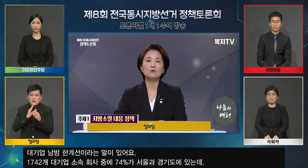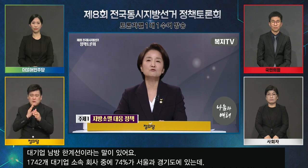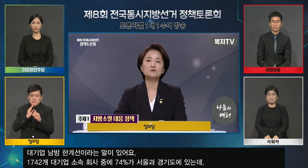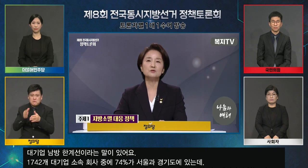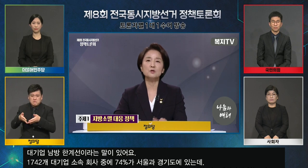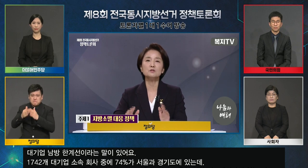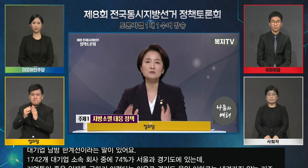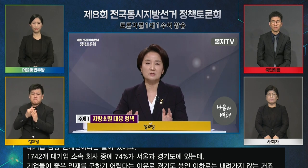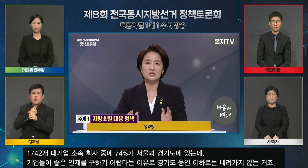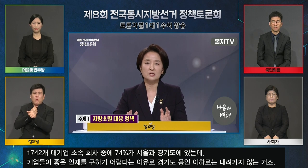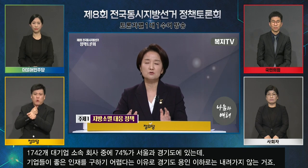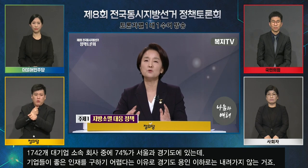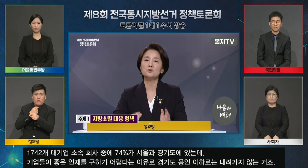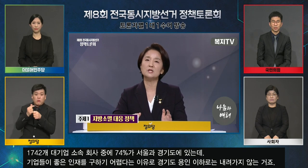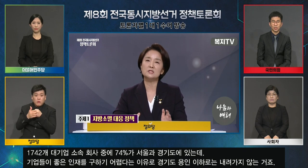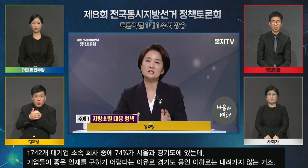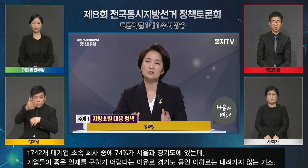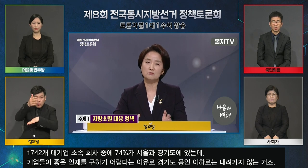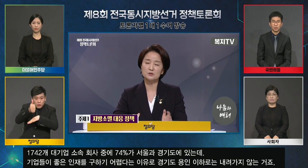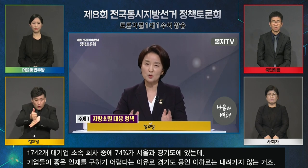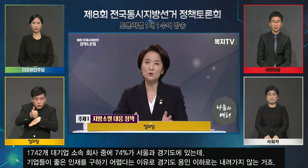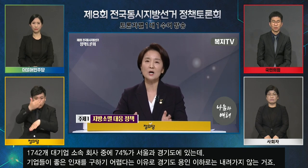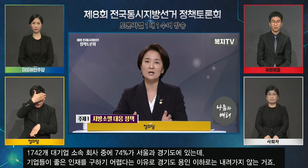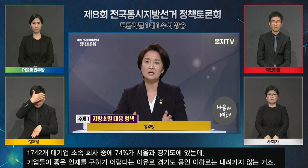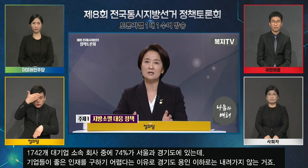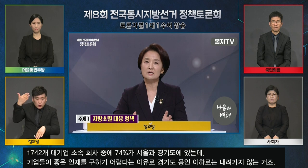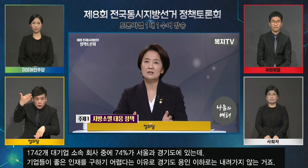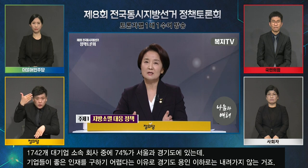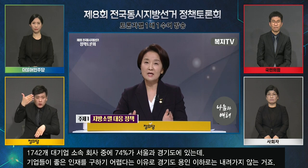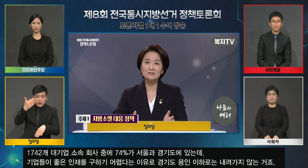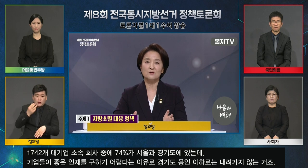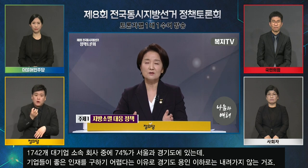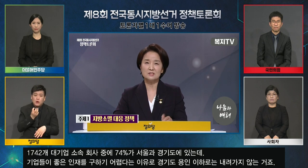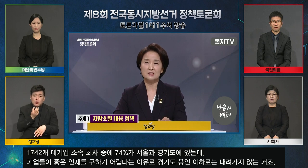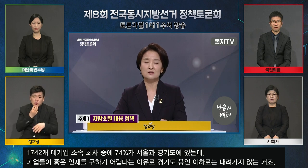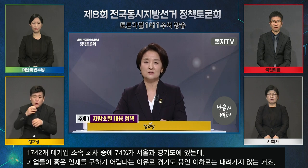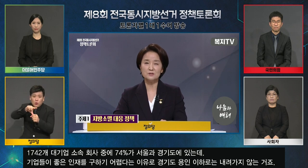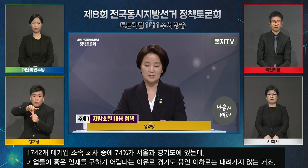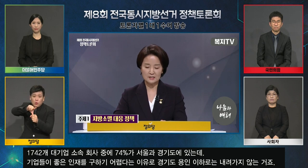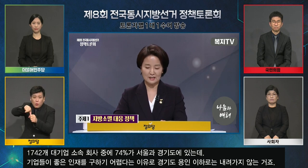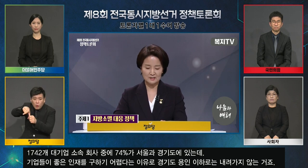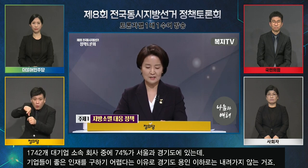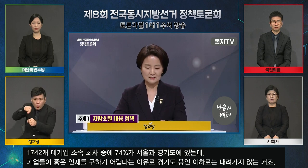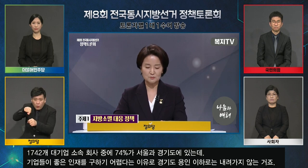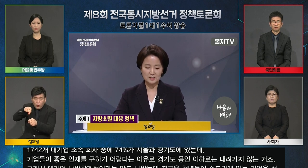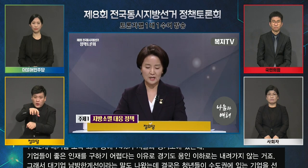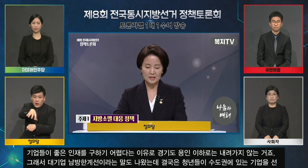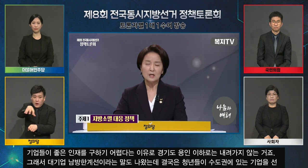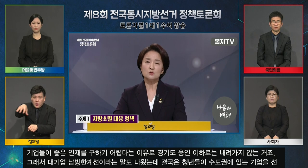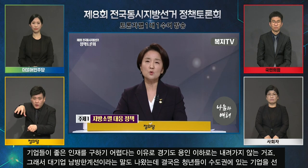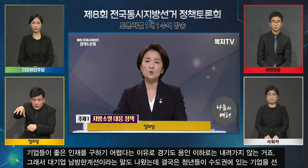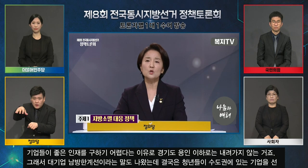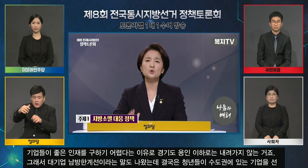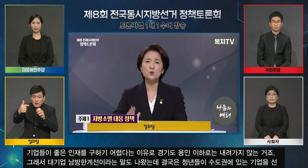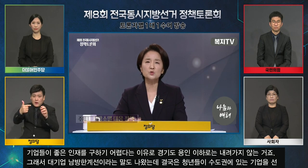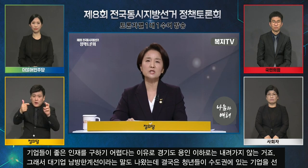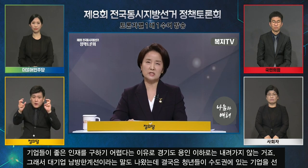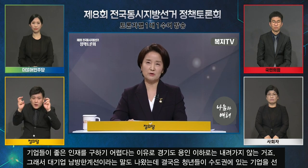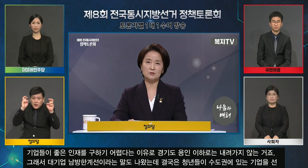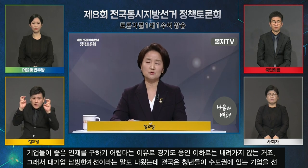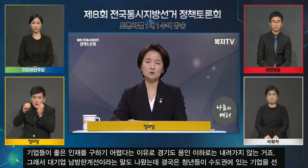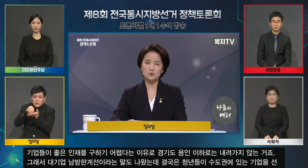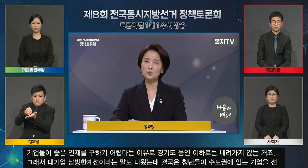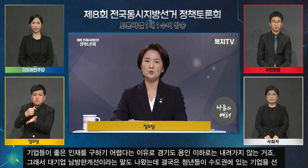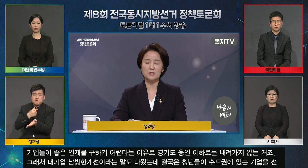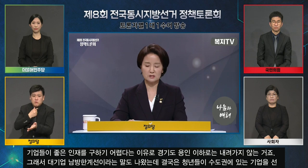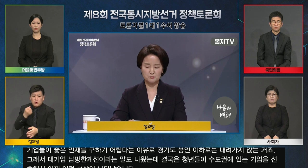결국은 청년들이 수도권에 있는 기업을 선호화해서 이런 현상이 나타났습니다. 또 교육의